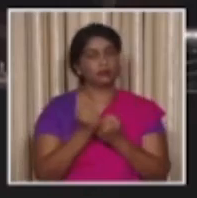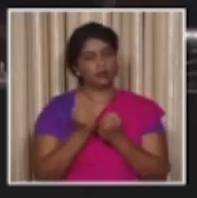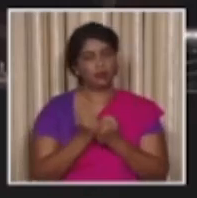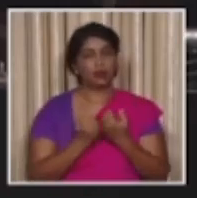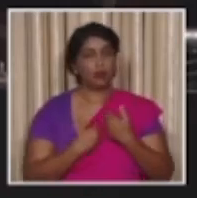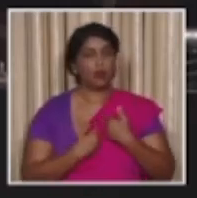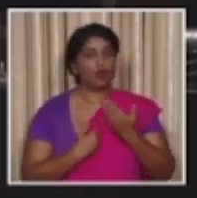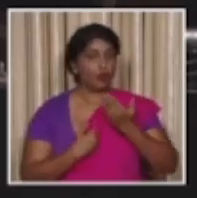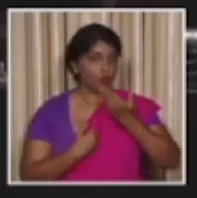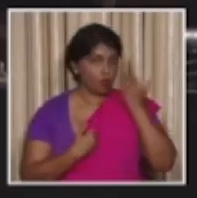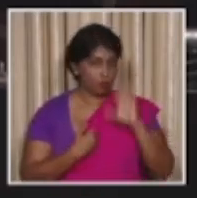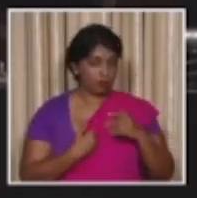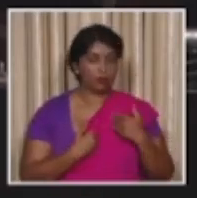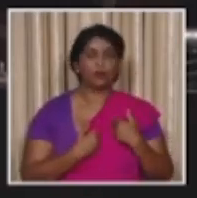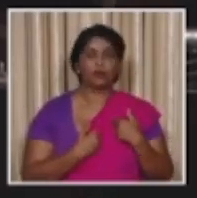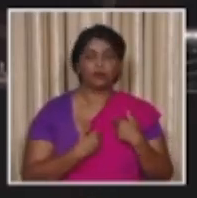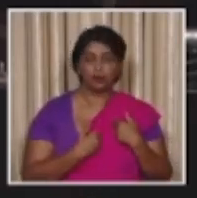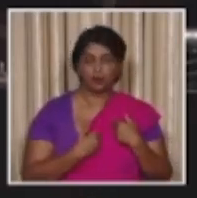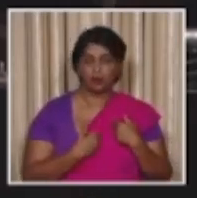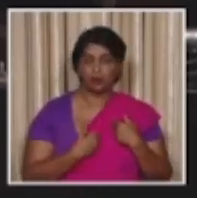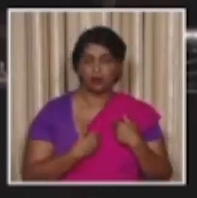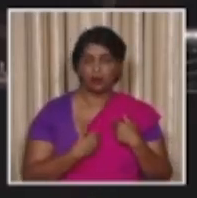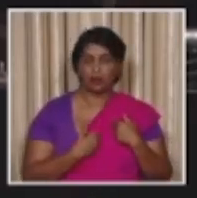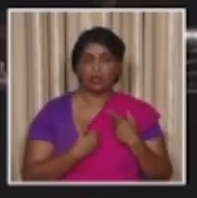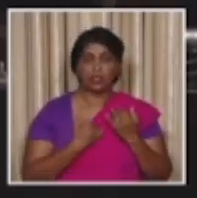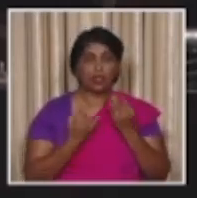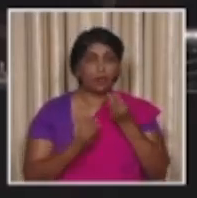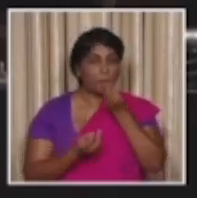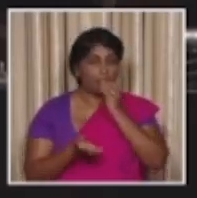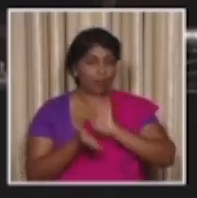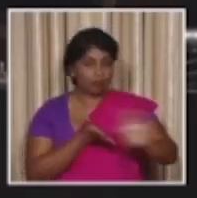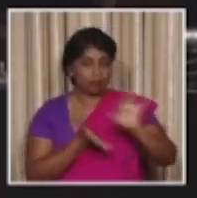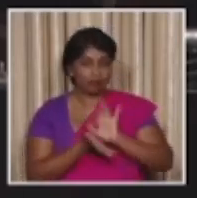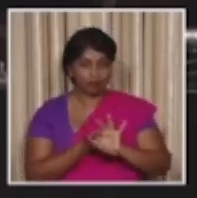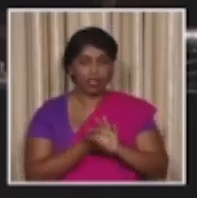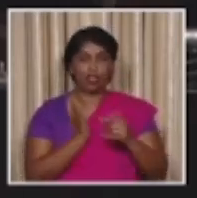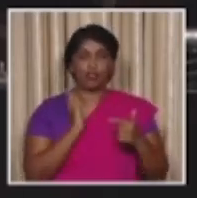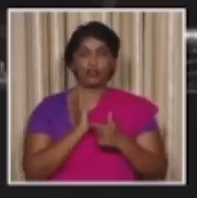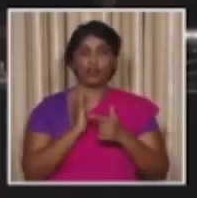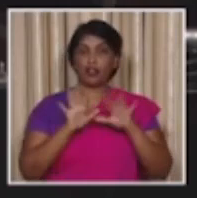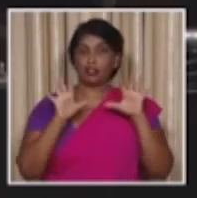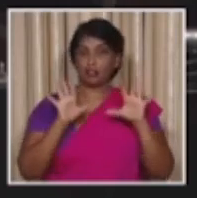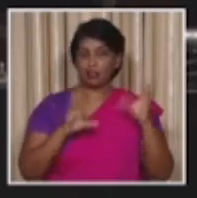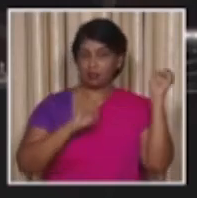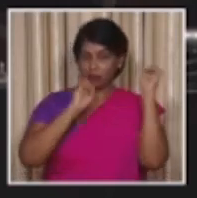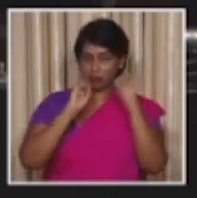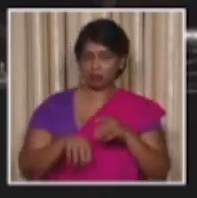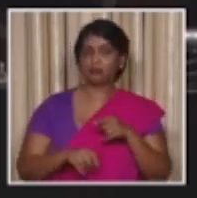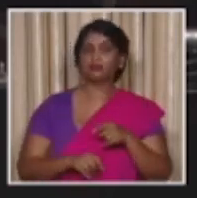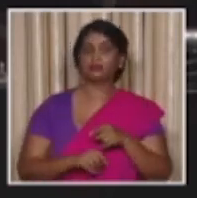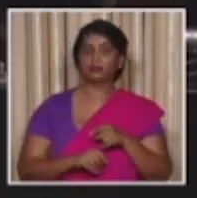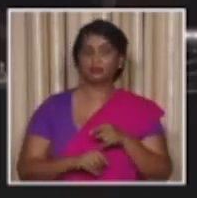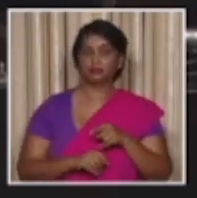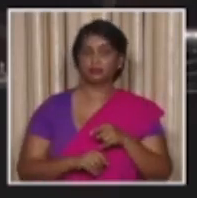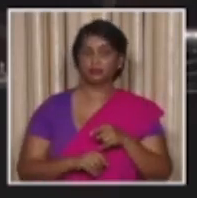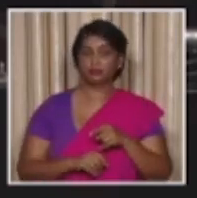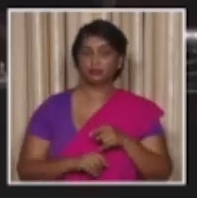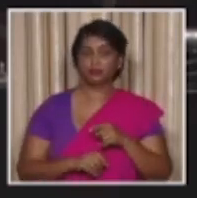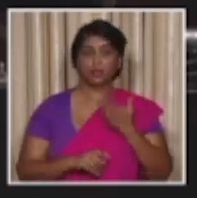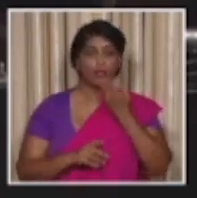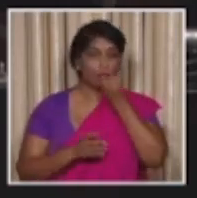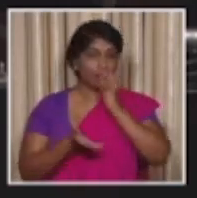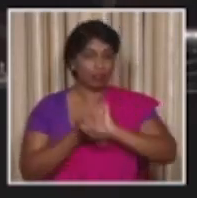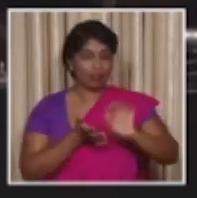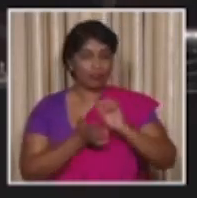අපිට පුළුවන්කම ලැබුණා ඉඳුල් වලින් ඉඳුල් ටොන් 10ක් දැම්මහම ගරු නියෝජ්‍ය කතානායකතුමා ඉඳුල්